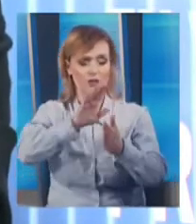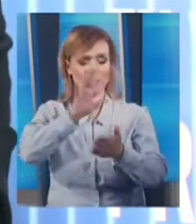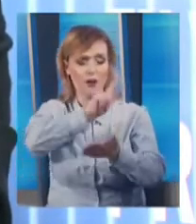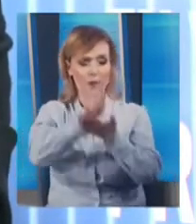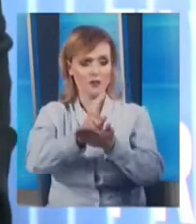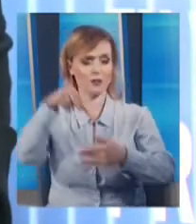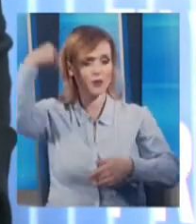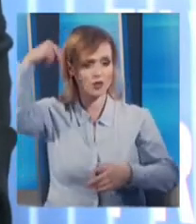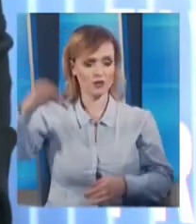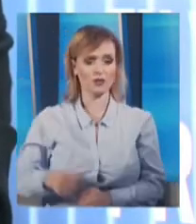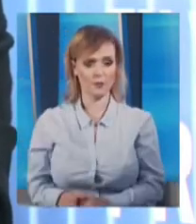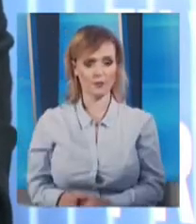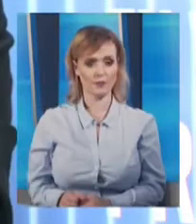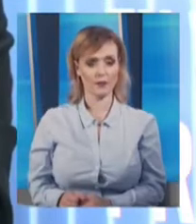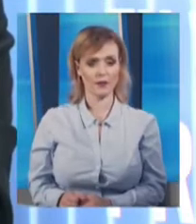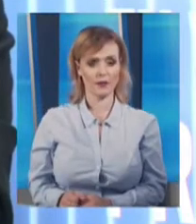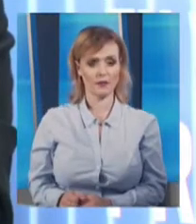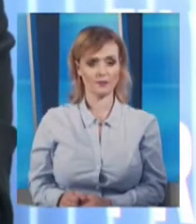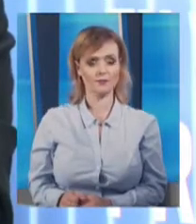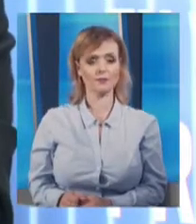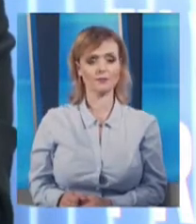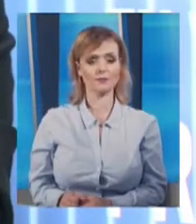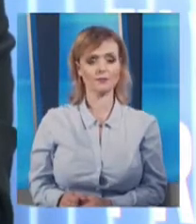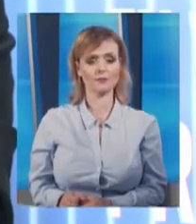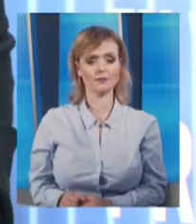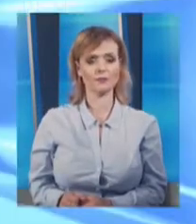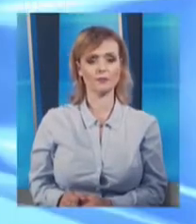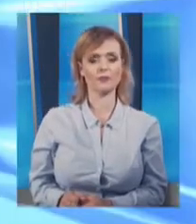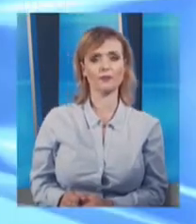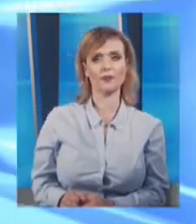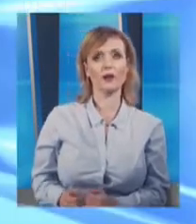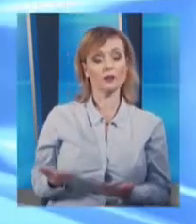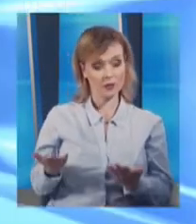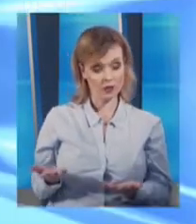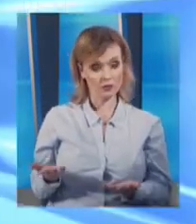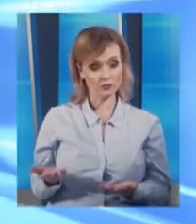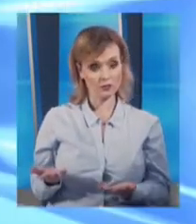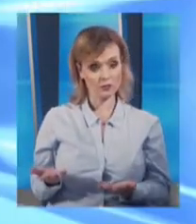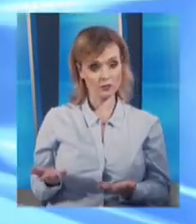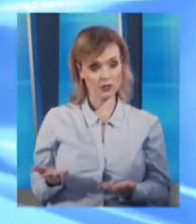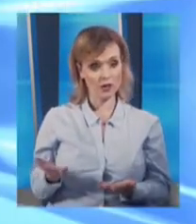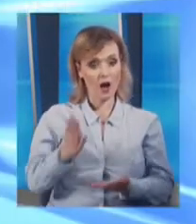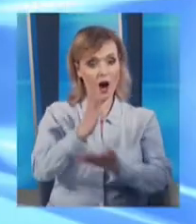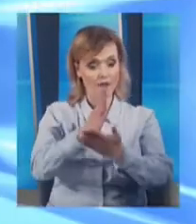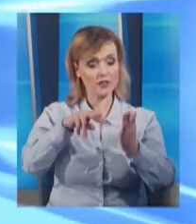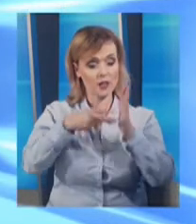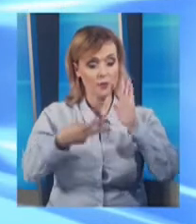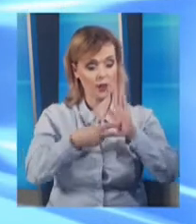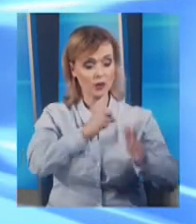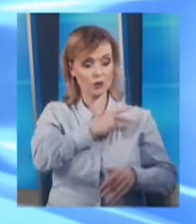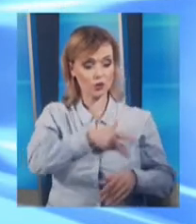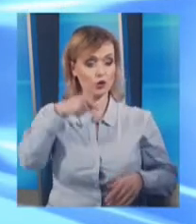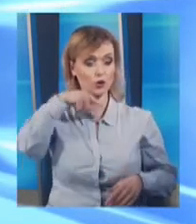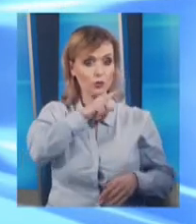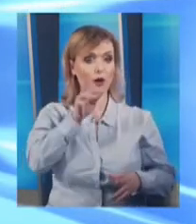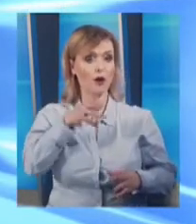separării puterilor în stat. La dumneavoastră sunteți. Acesta sunteți dumneavoastră. Așadar, aveți în plan socioeconomic